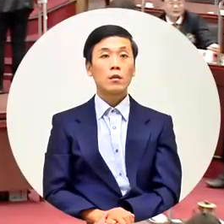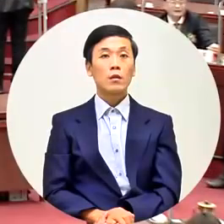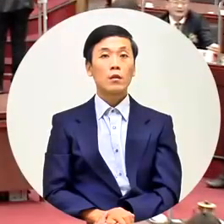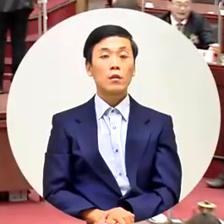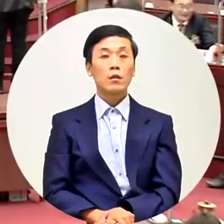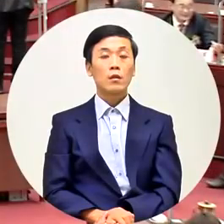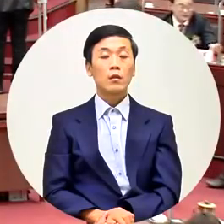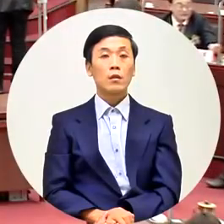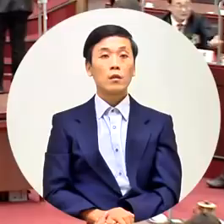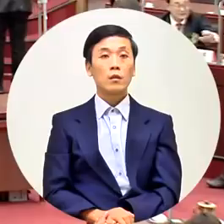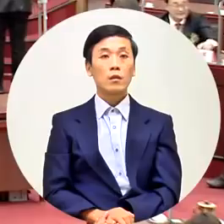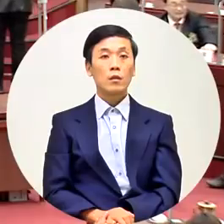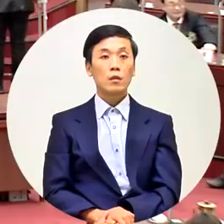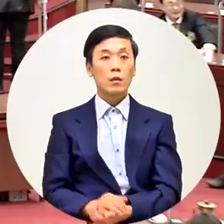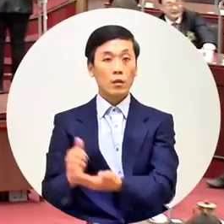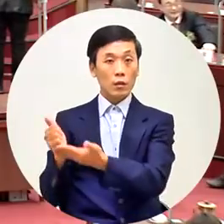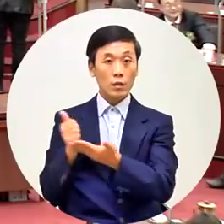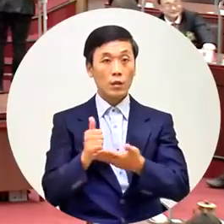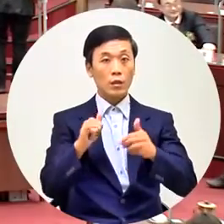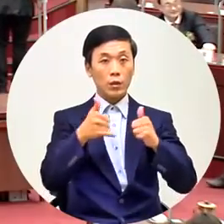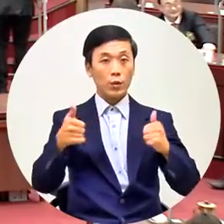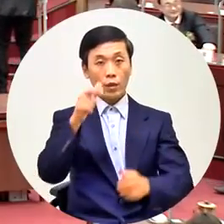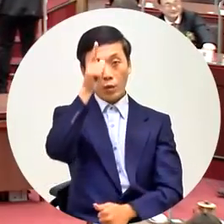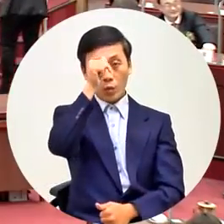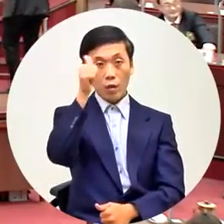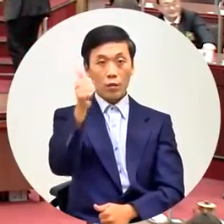请黄文智议员领取选票。